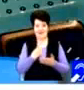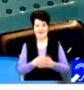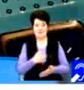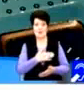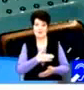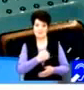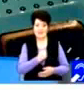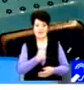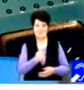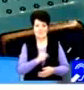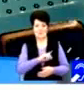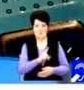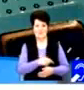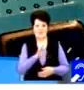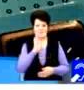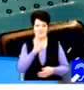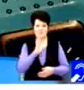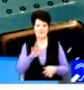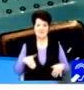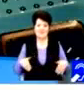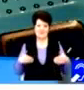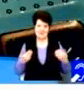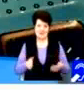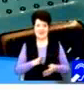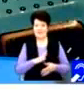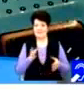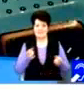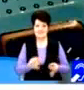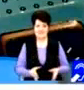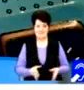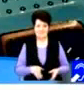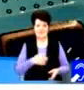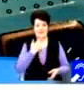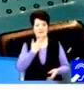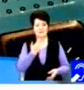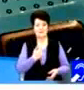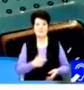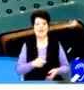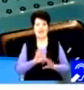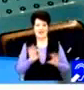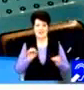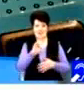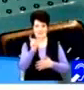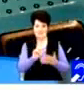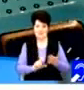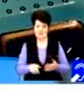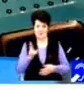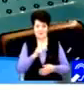inimă care bate puternic pentru femei felicitarea nu a fost deloc simplă ci lirică robotul aitat din poeziile lui